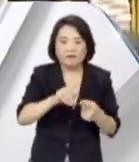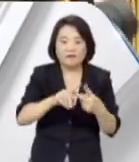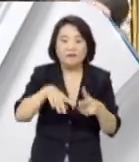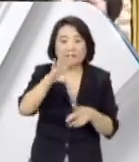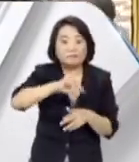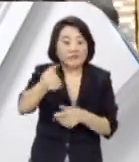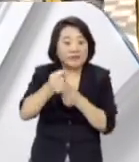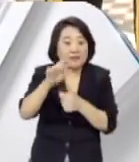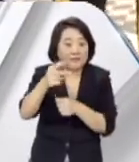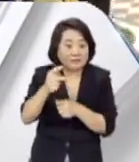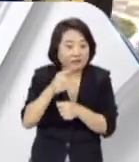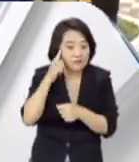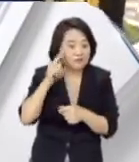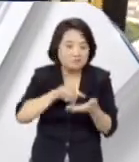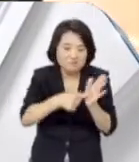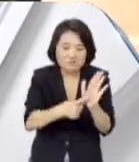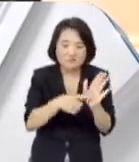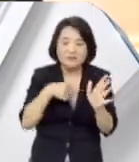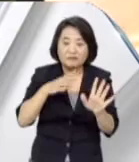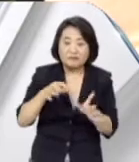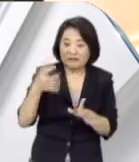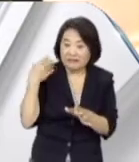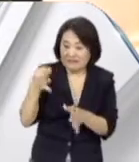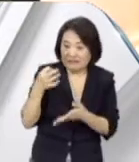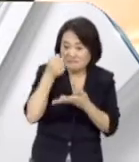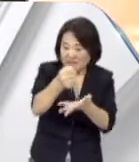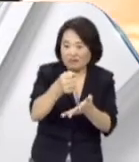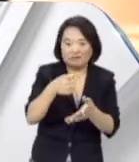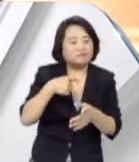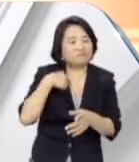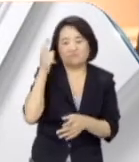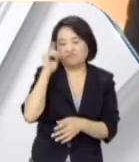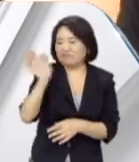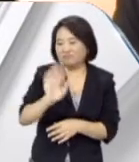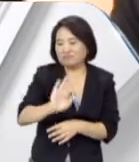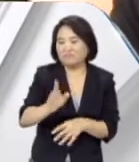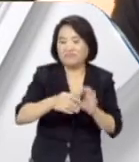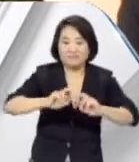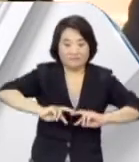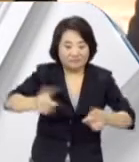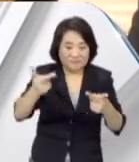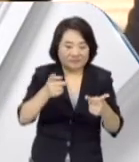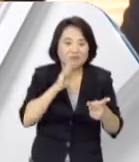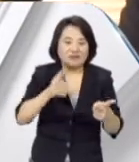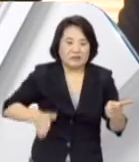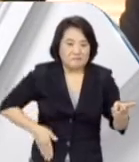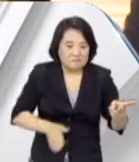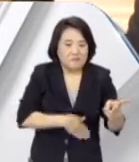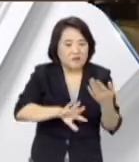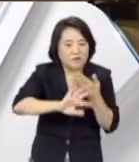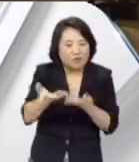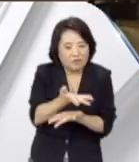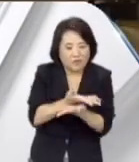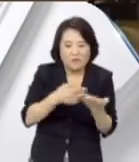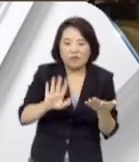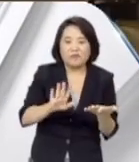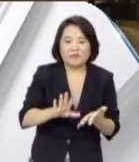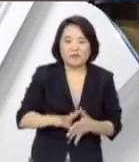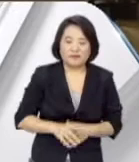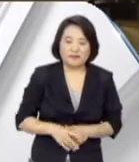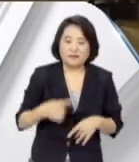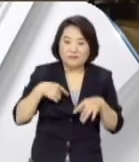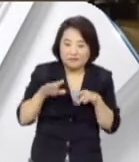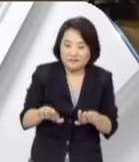访巴拉圭是用航空来说明，这就没传统的金钱外交，一下就是踏实外交。 这一次